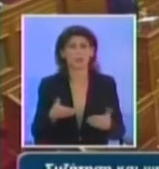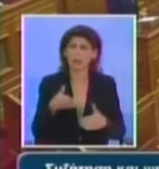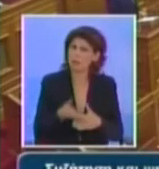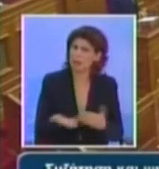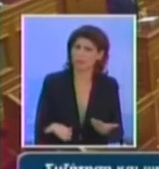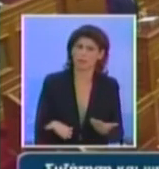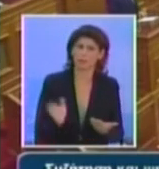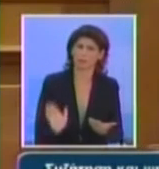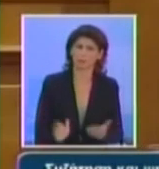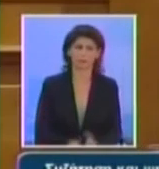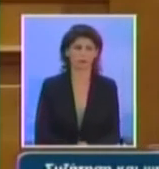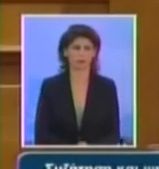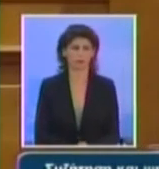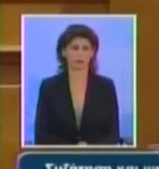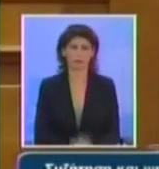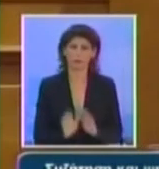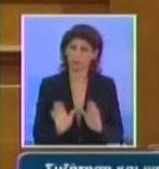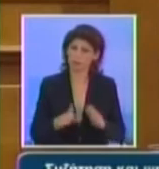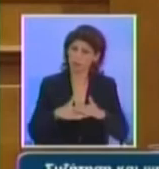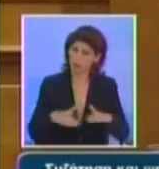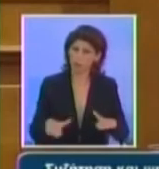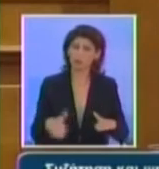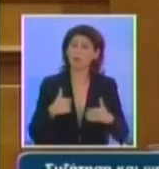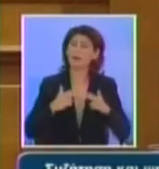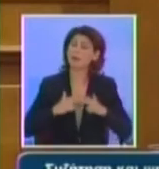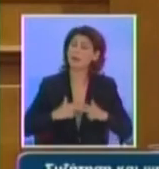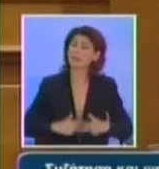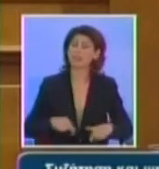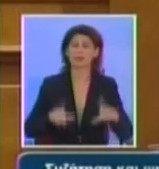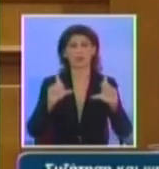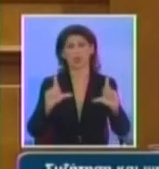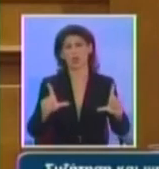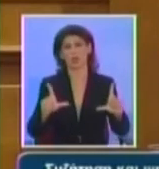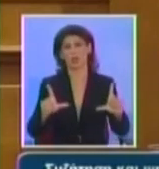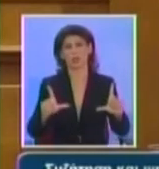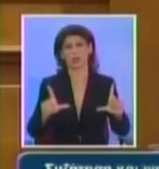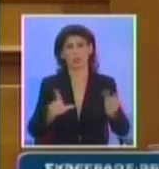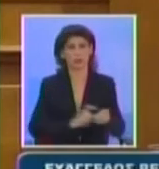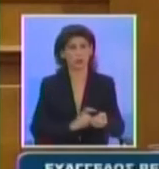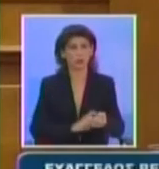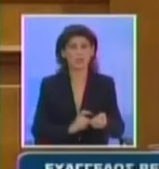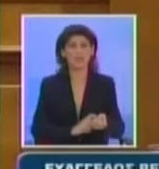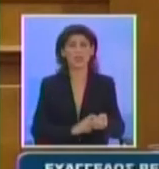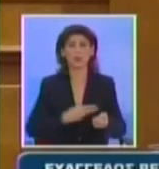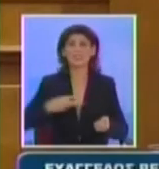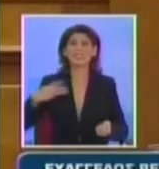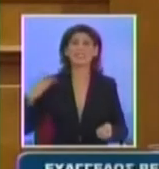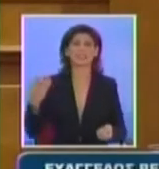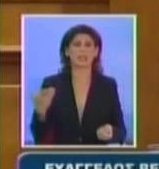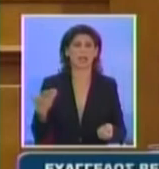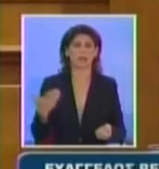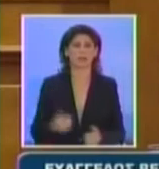του. Αφήστε να ολοκληρώσει. Εμένα με ευχαριστεί αυτή η εικόνα του νευρικού ΣΥΡΙΖΑ.